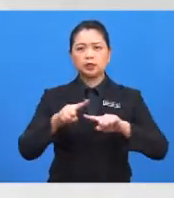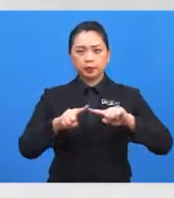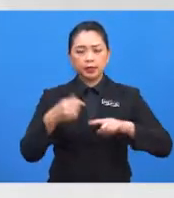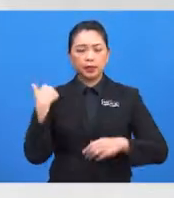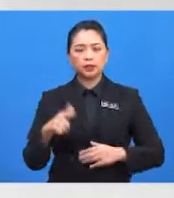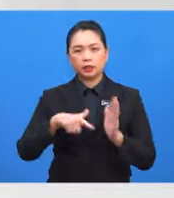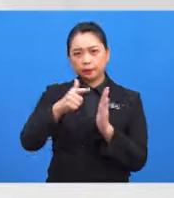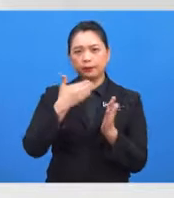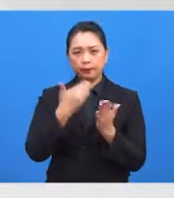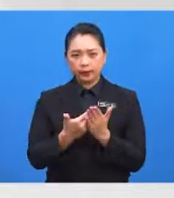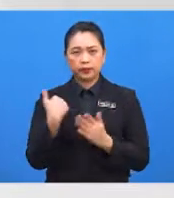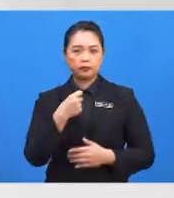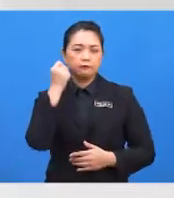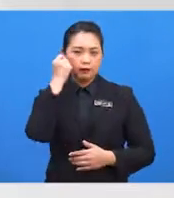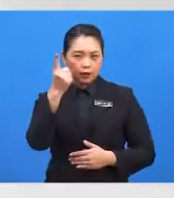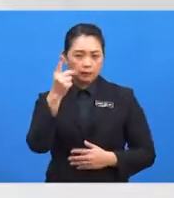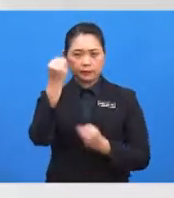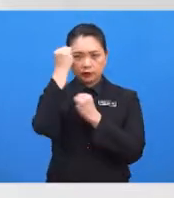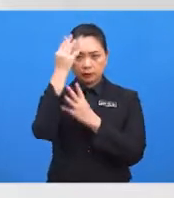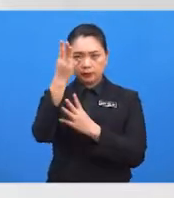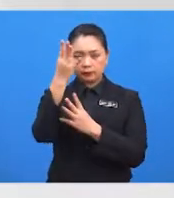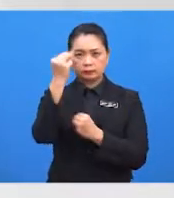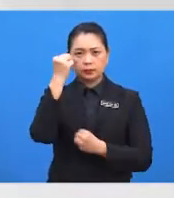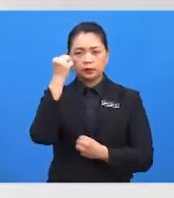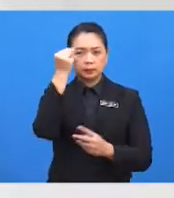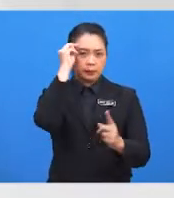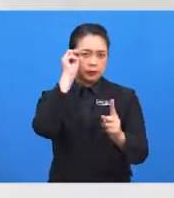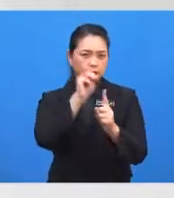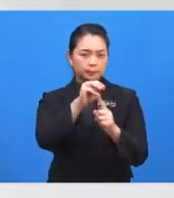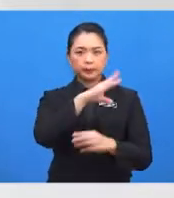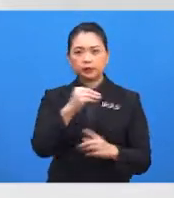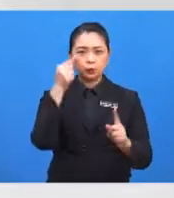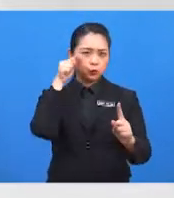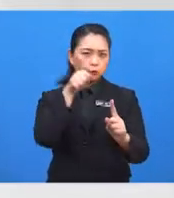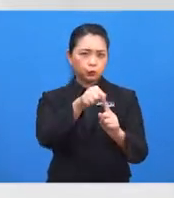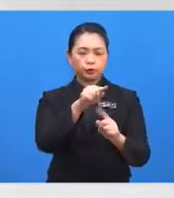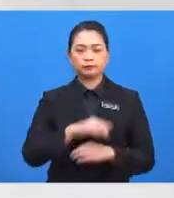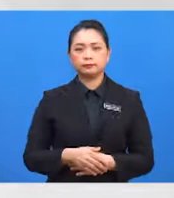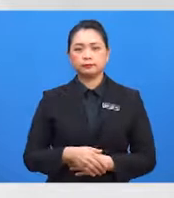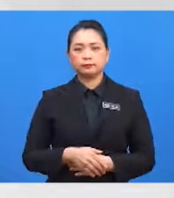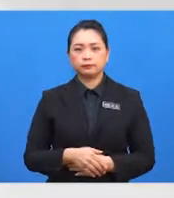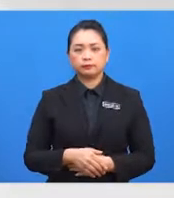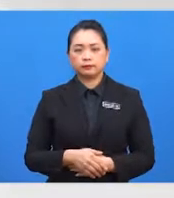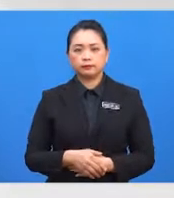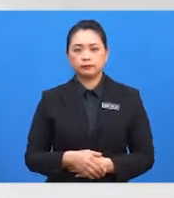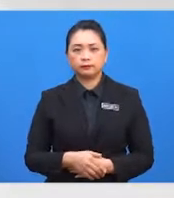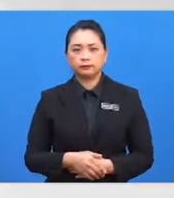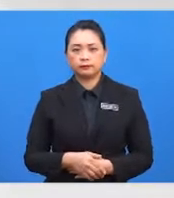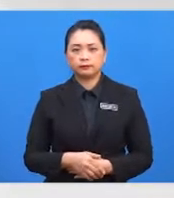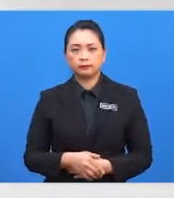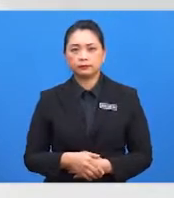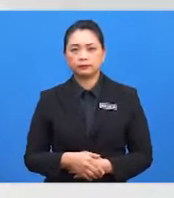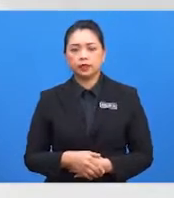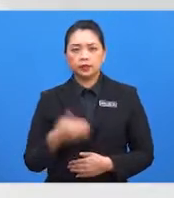faham matlamat dan tujuannya. White space membantu menentukan dan memisahkan seksyen